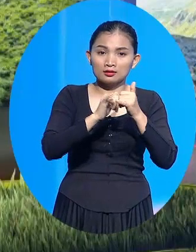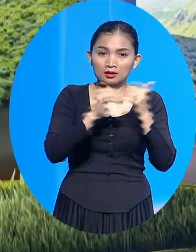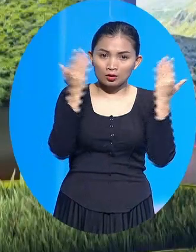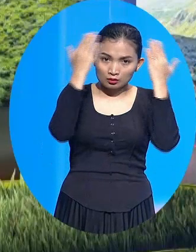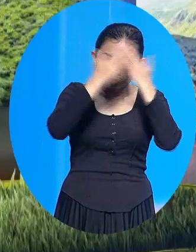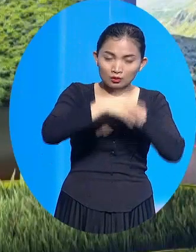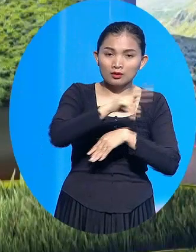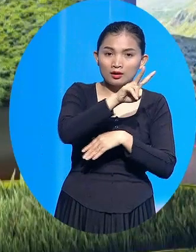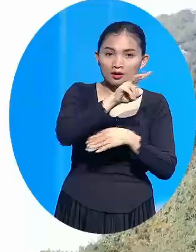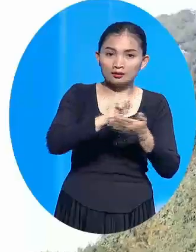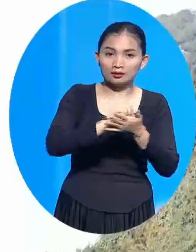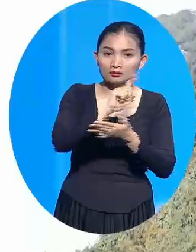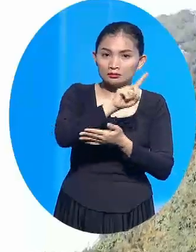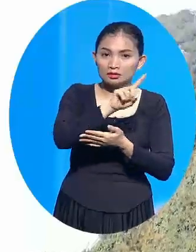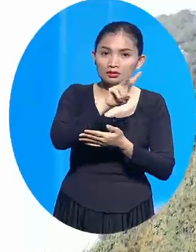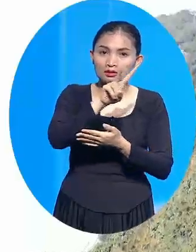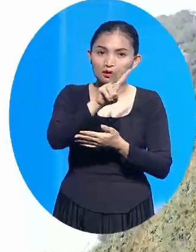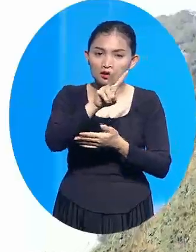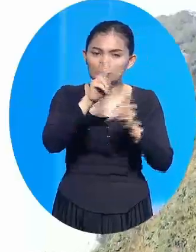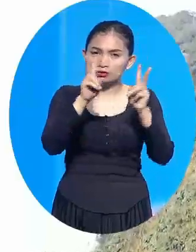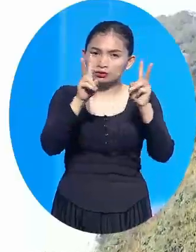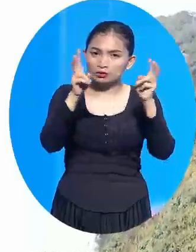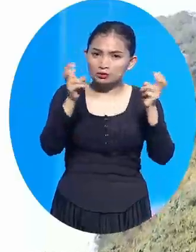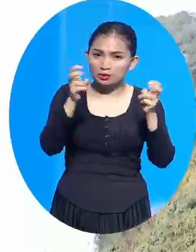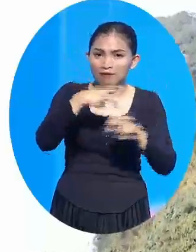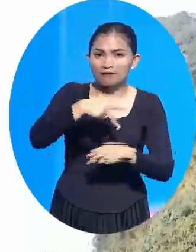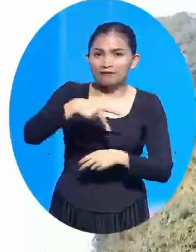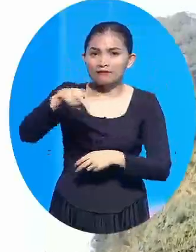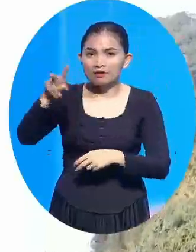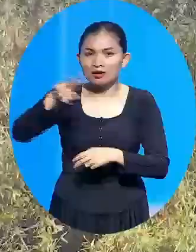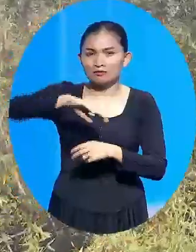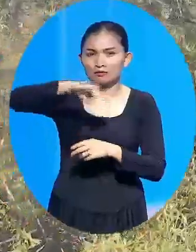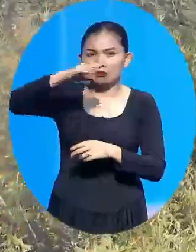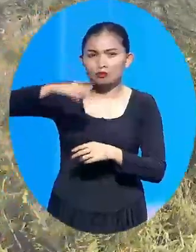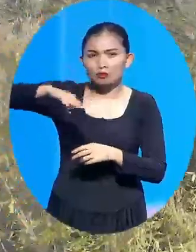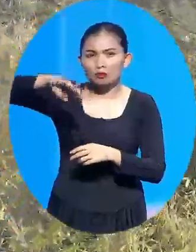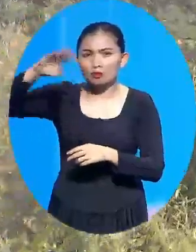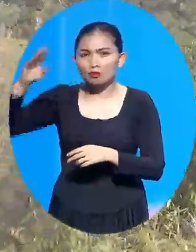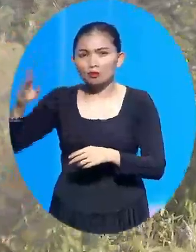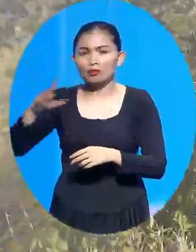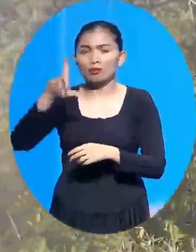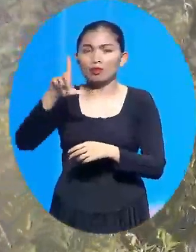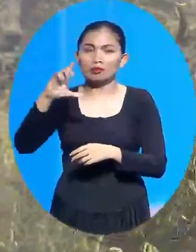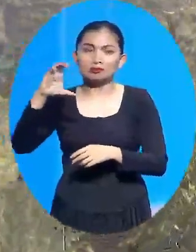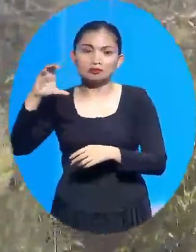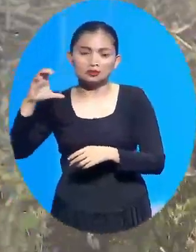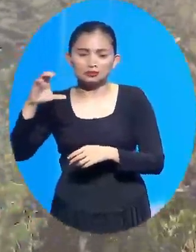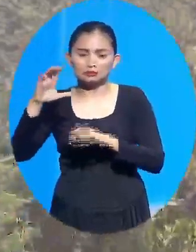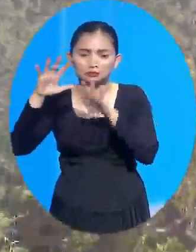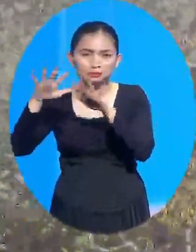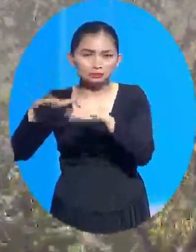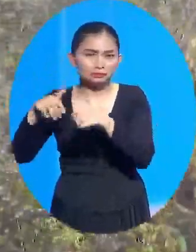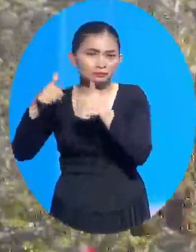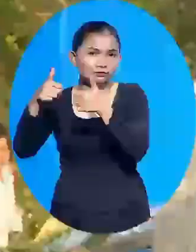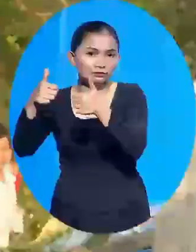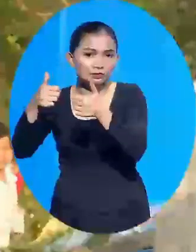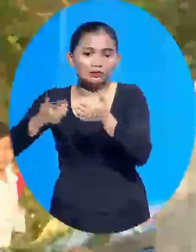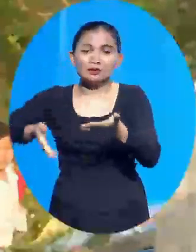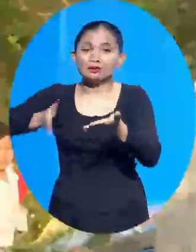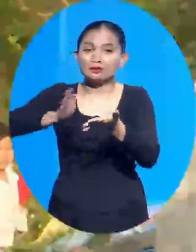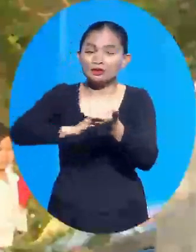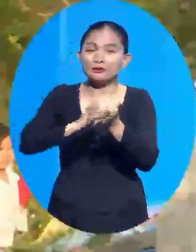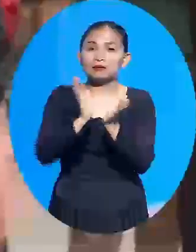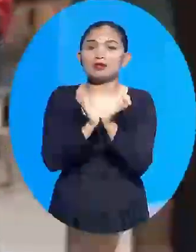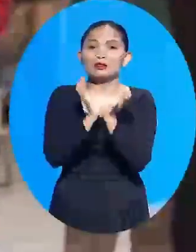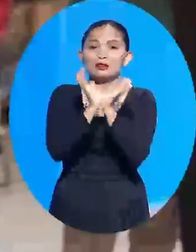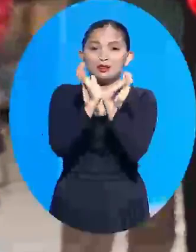tháng 12 với chủ đề Về với những đỉnh núi Lai Châu kỳ vĩ. Ngoài ra, trong khuôn khổ tuần lễ còn có các hoạt động, lễ hội đường phố, hát